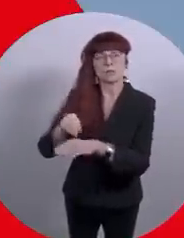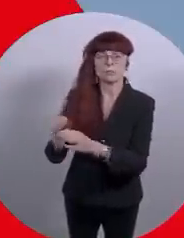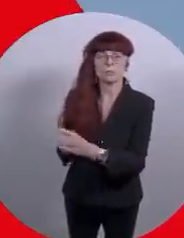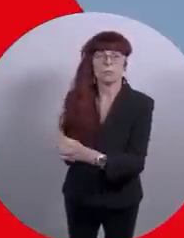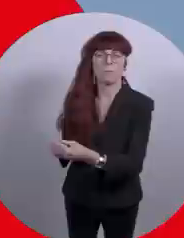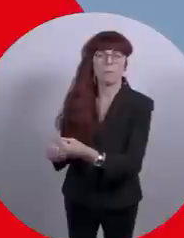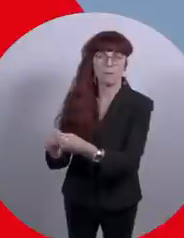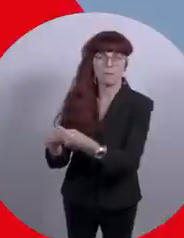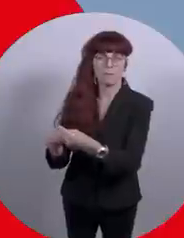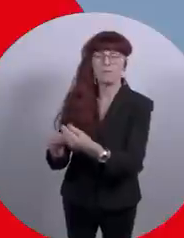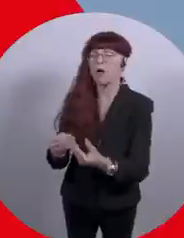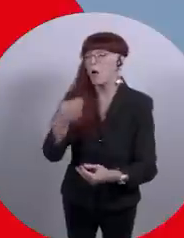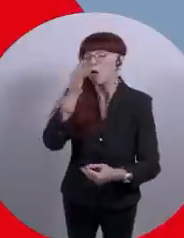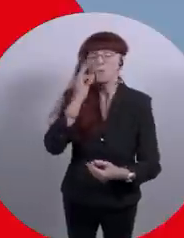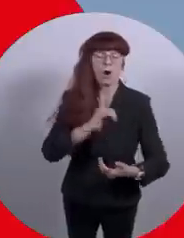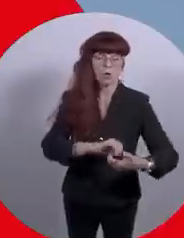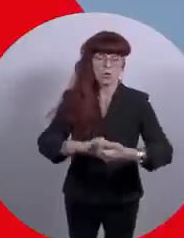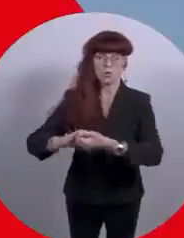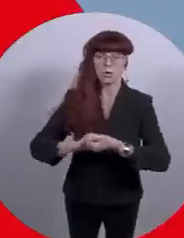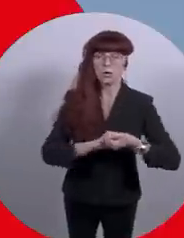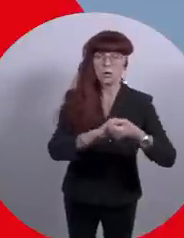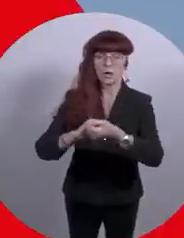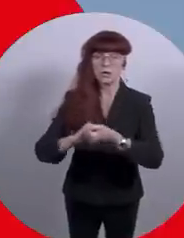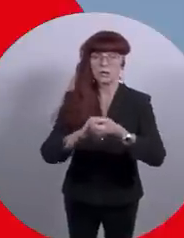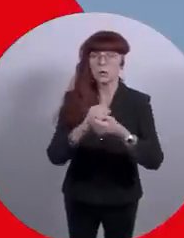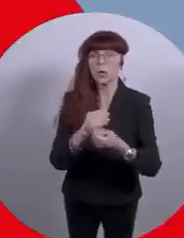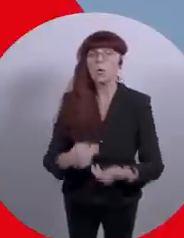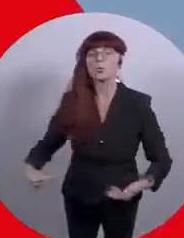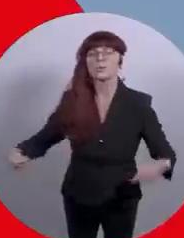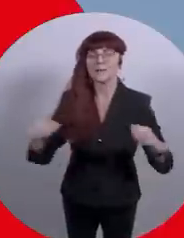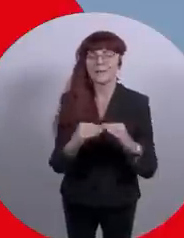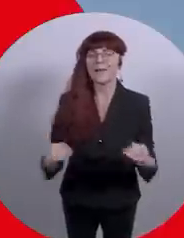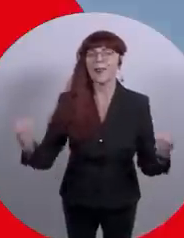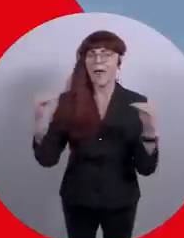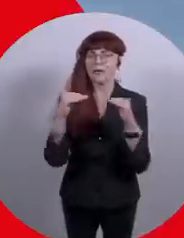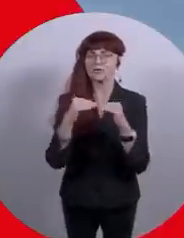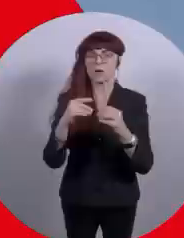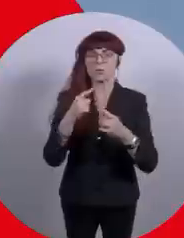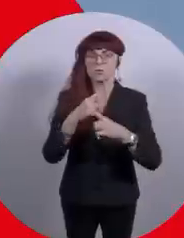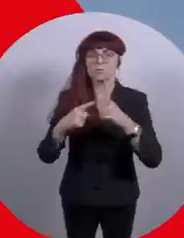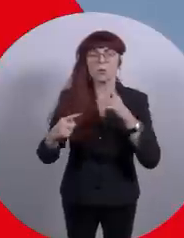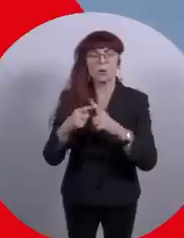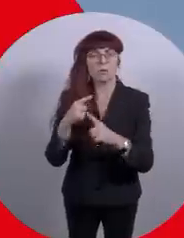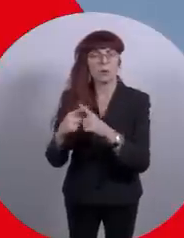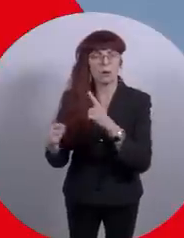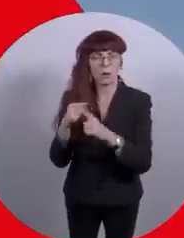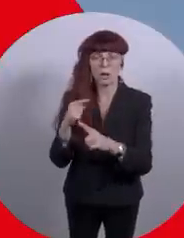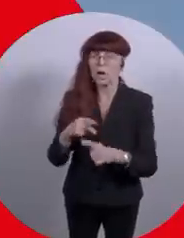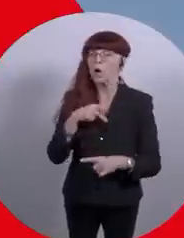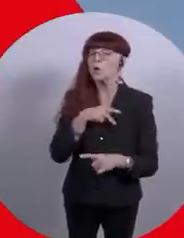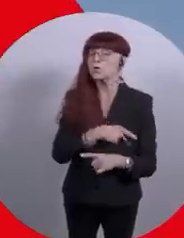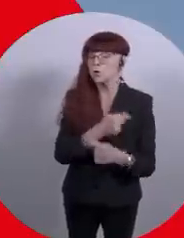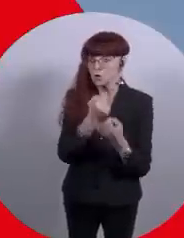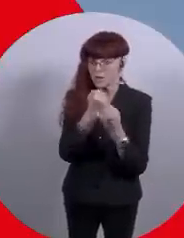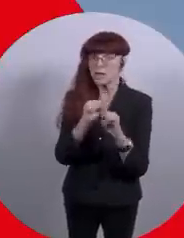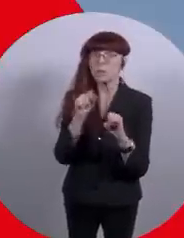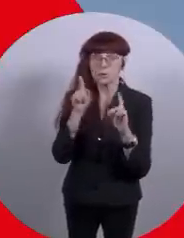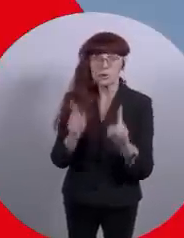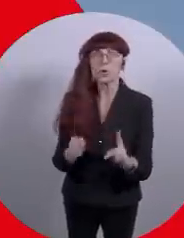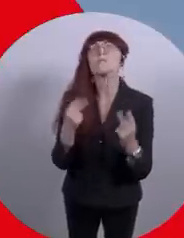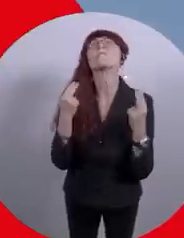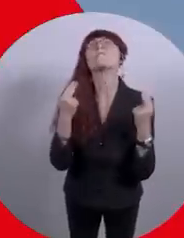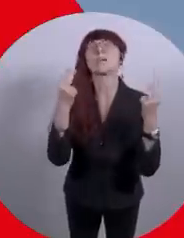Frauen Solidarität und vor allem auch Gleichstellungspolitik das ist etwas das in der Sozialdemokratie groß geschrieben werden sollte